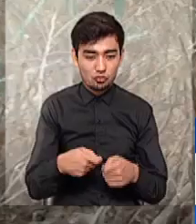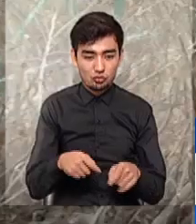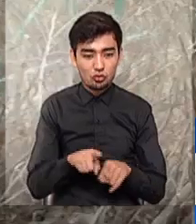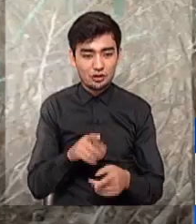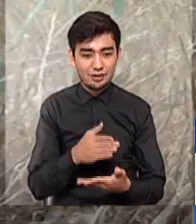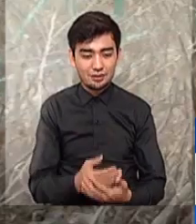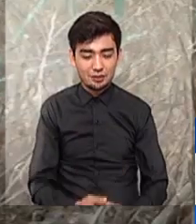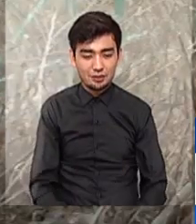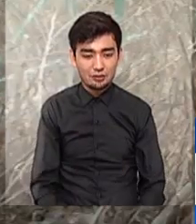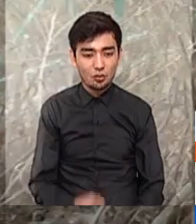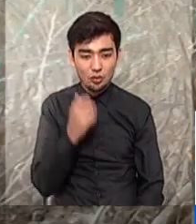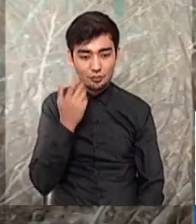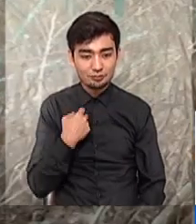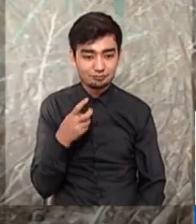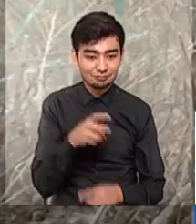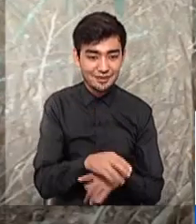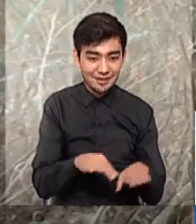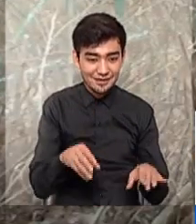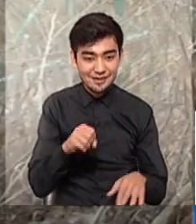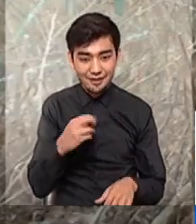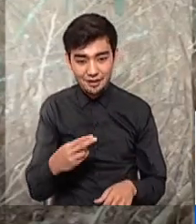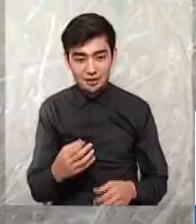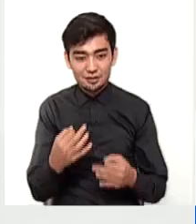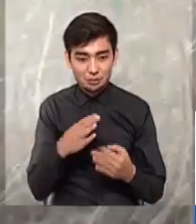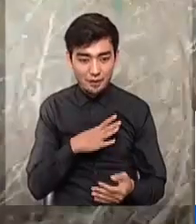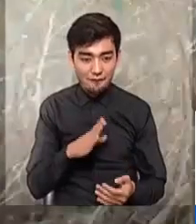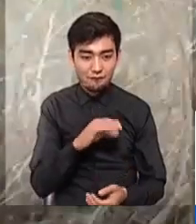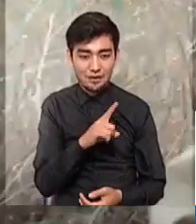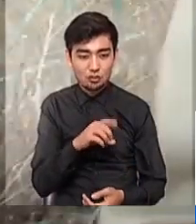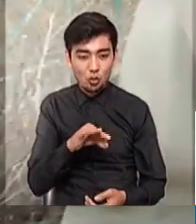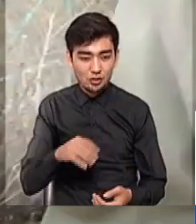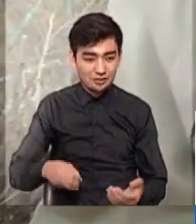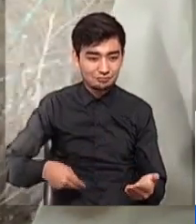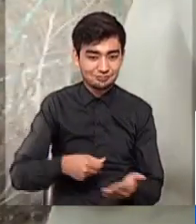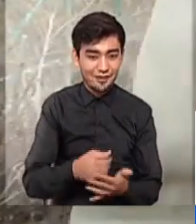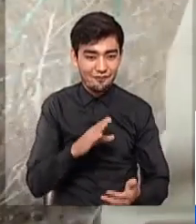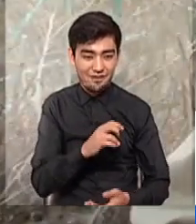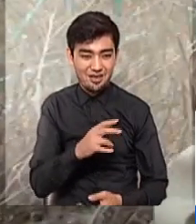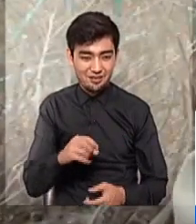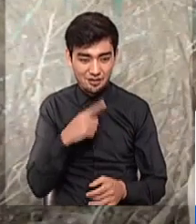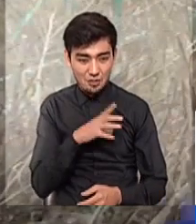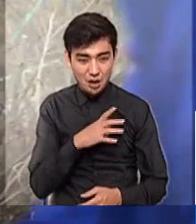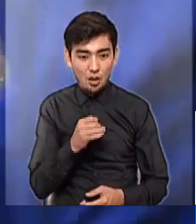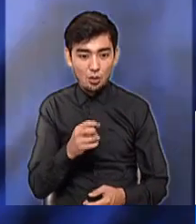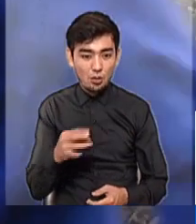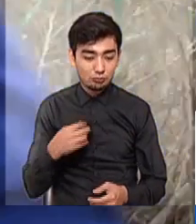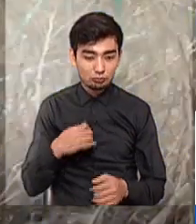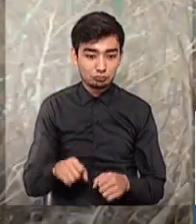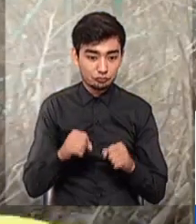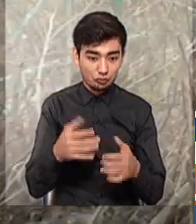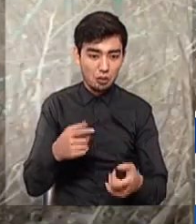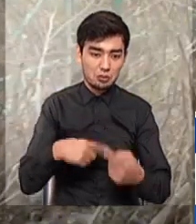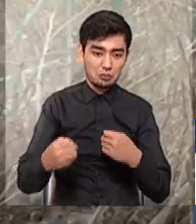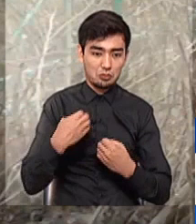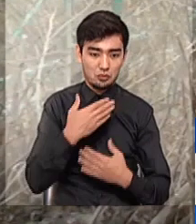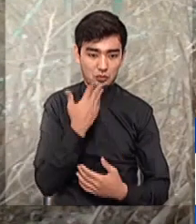мы когда пришли в садик нам предупредили что будет вступительный взнос Я хочу сейчас детей Забрать они не возвращают Но в договоре там указано